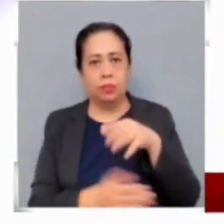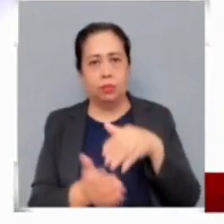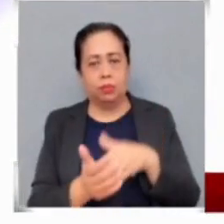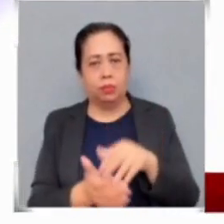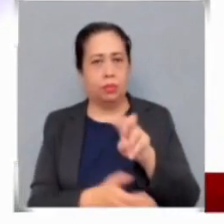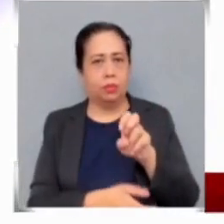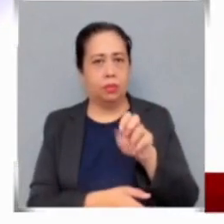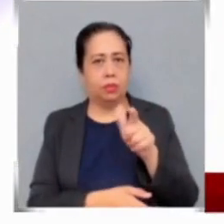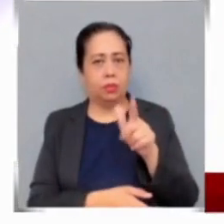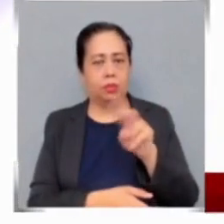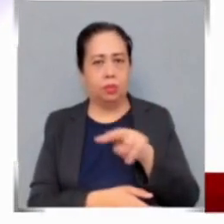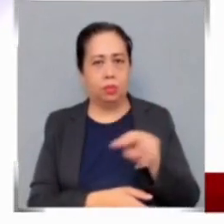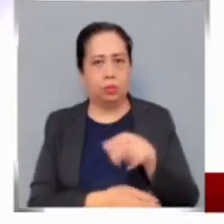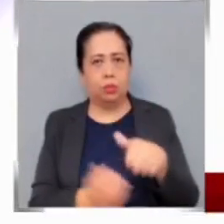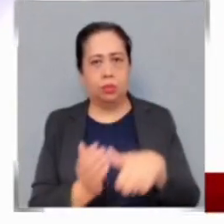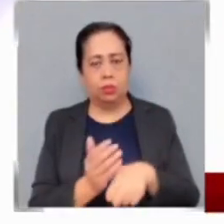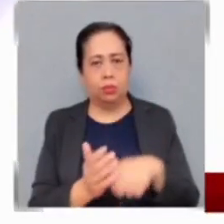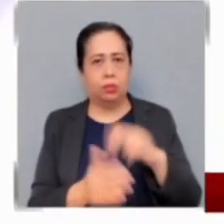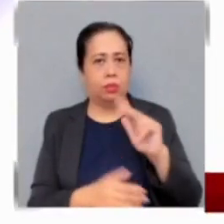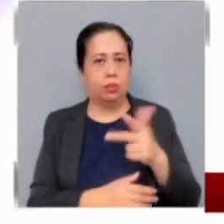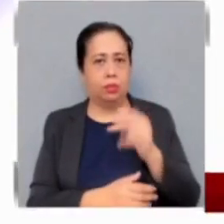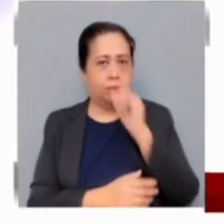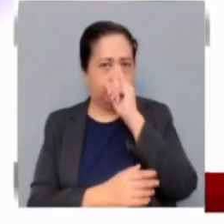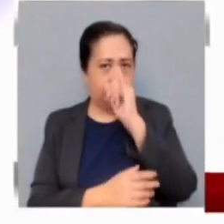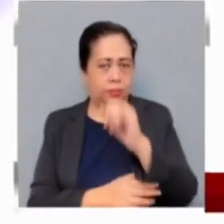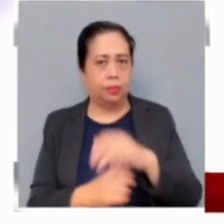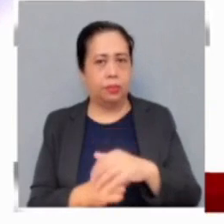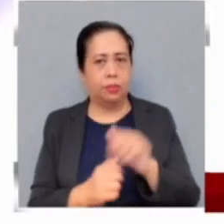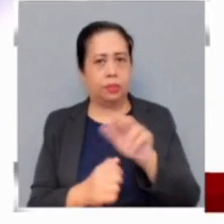144,222 votes. Pangatlo si Isko Moreno na may